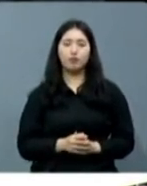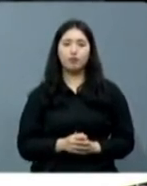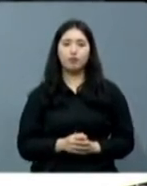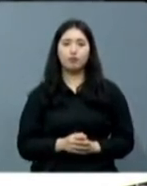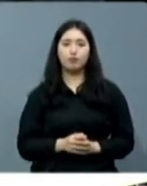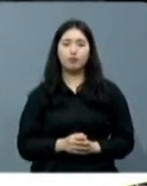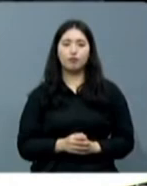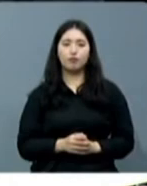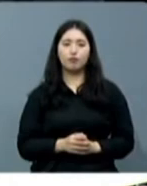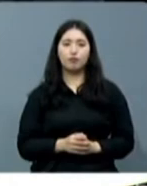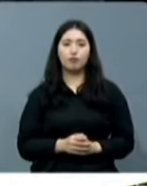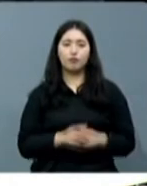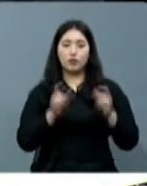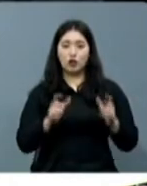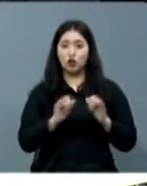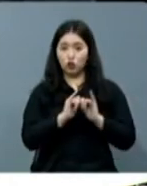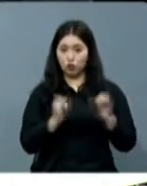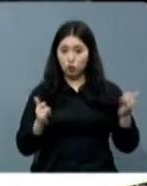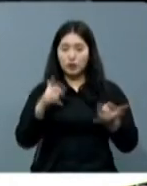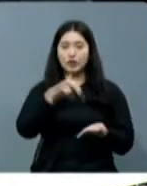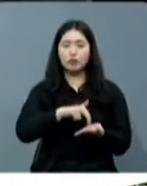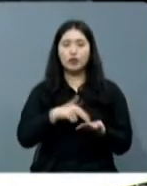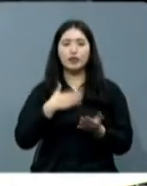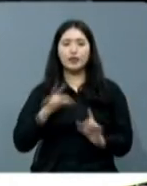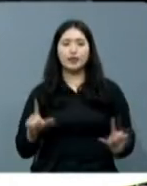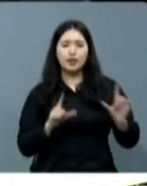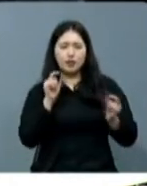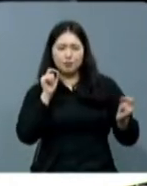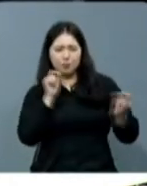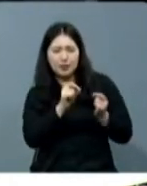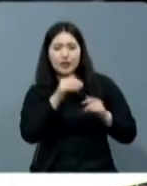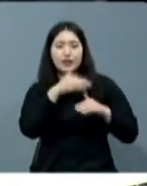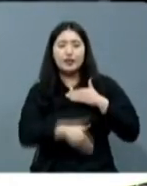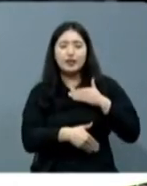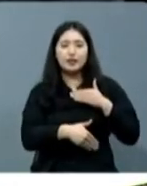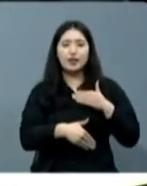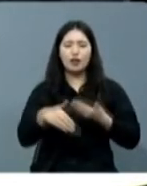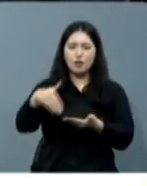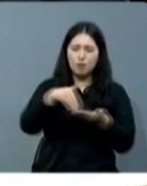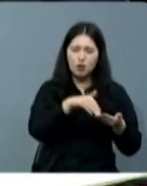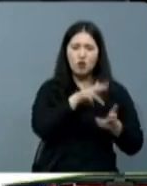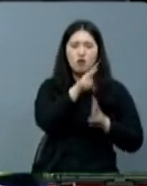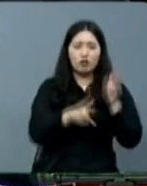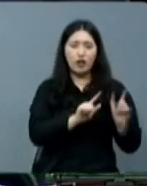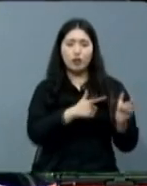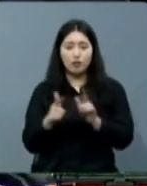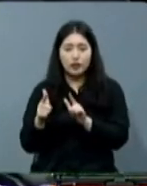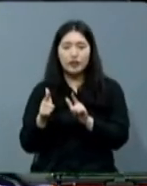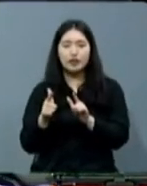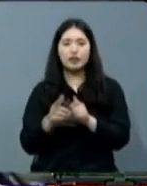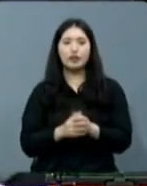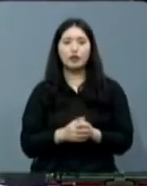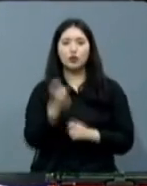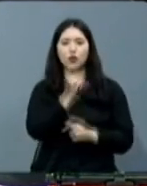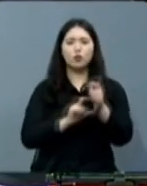우선 이 주민들이 자기 생활 밀착형 민원이라든지 사업들은 이제 좀